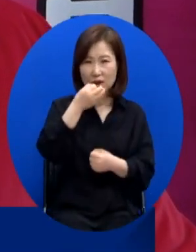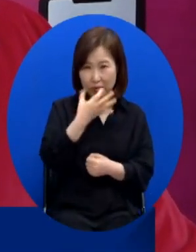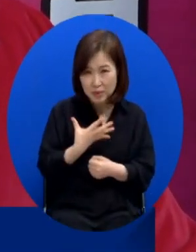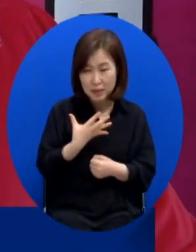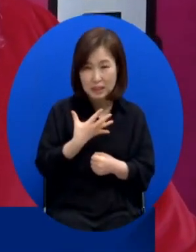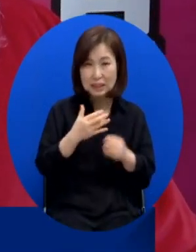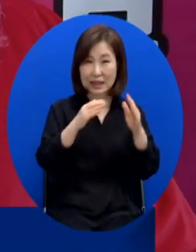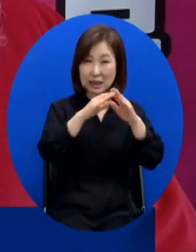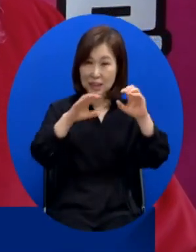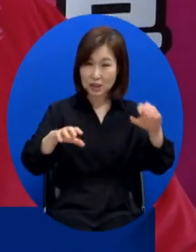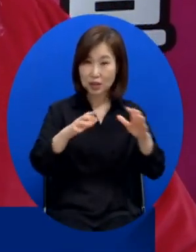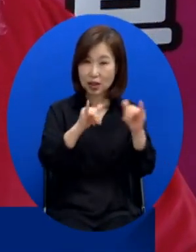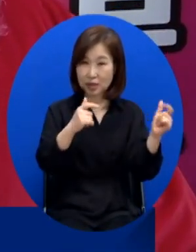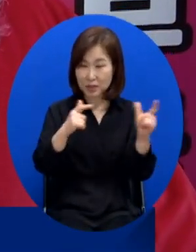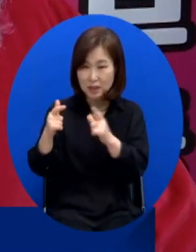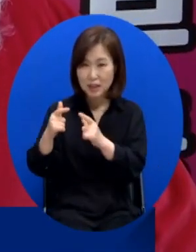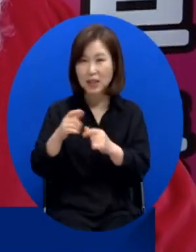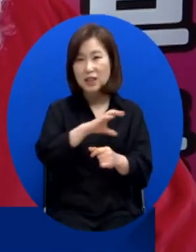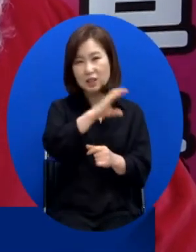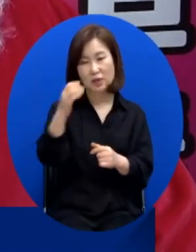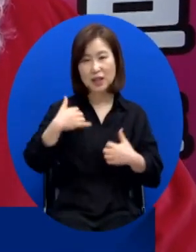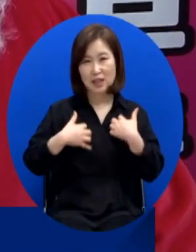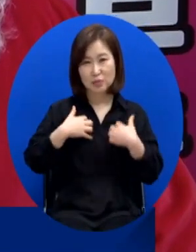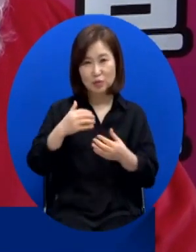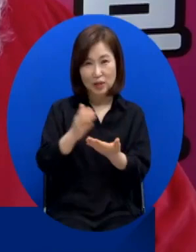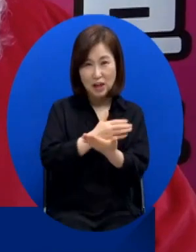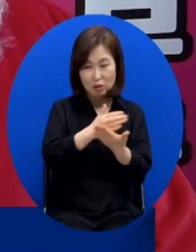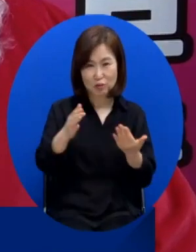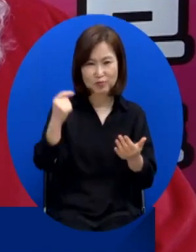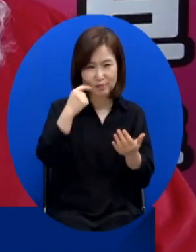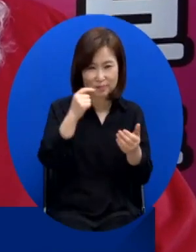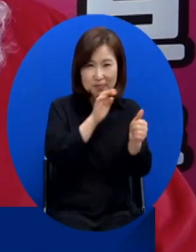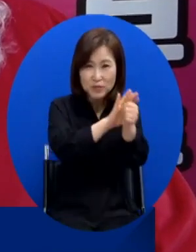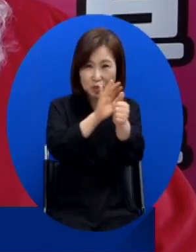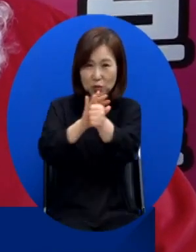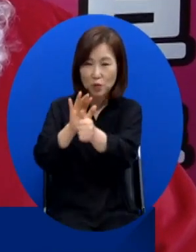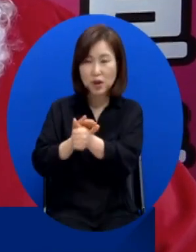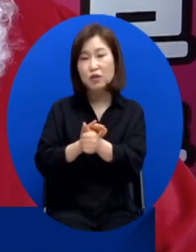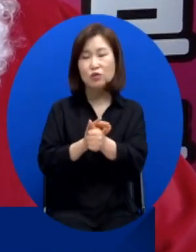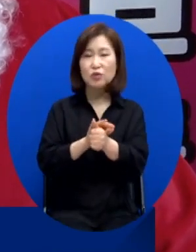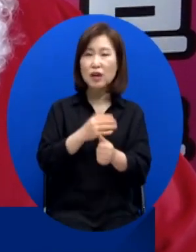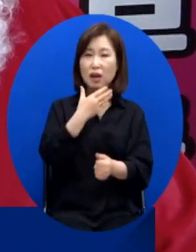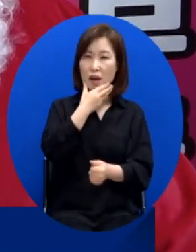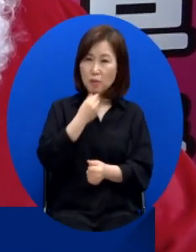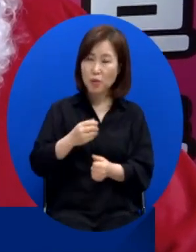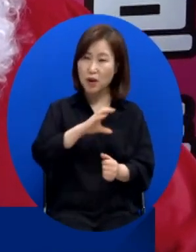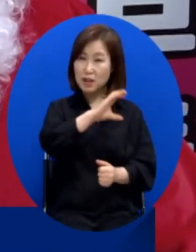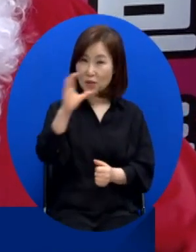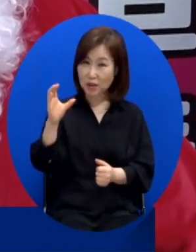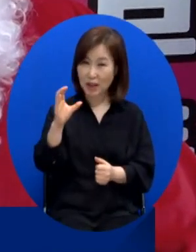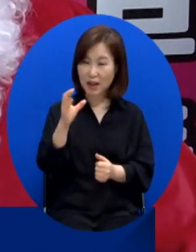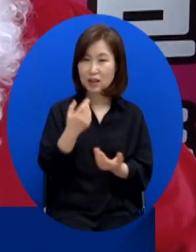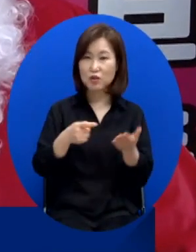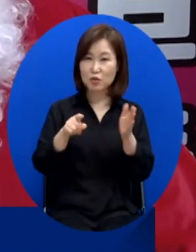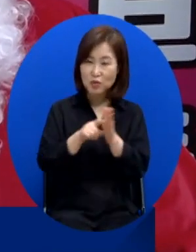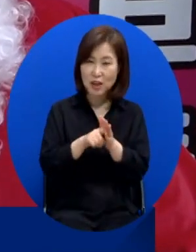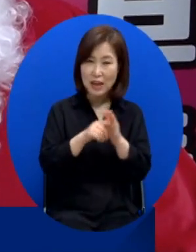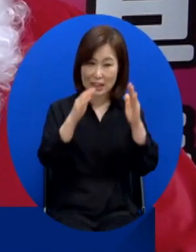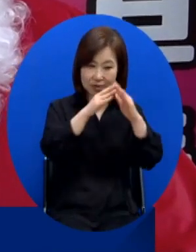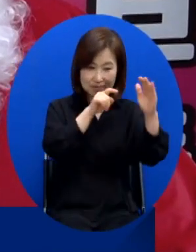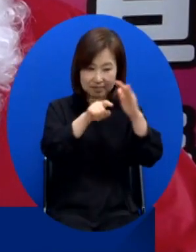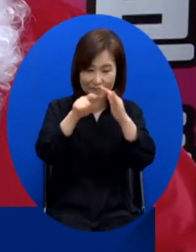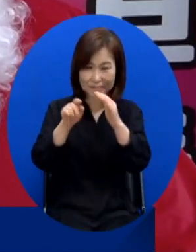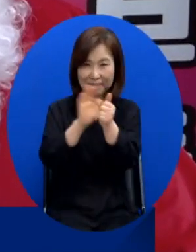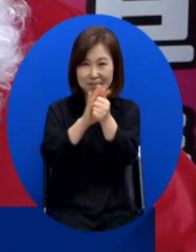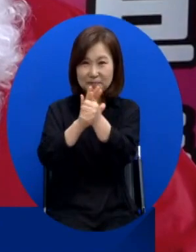주민께 성탄의 기쁨을 나누고 방역도 도와드리고 행복과 또 성탄절을 보내실 수 있도록 이렇게 가정마다